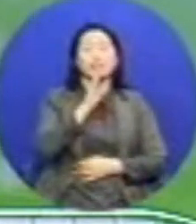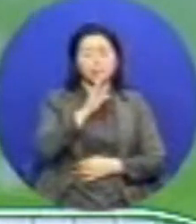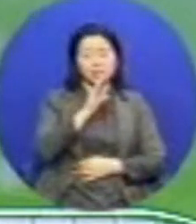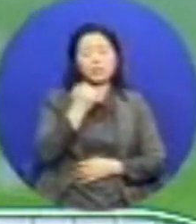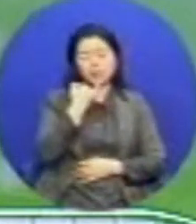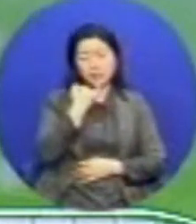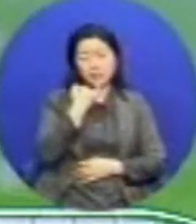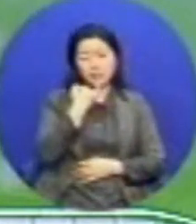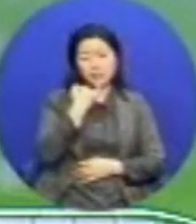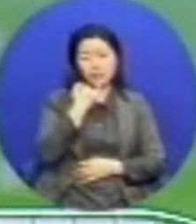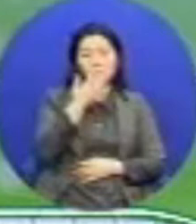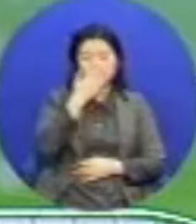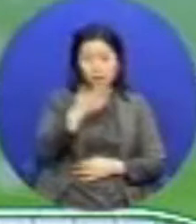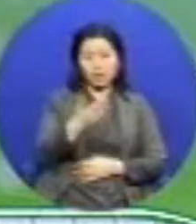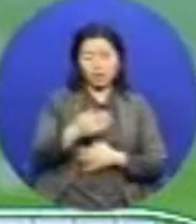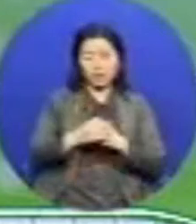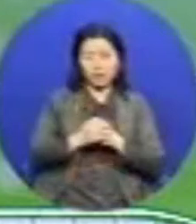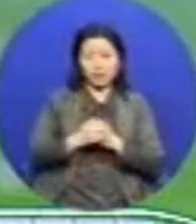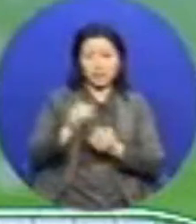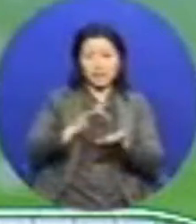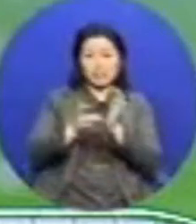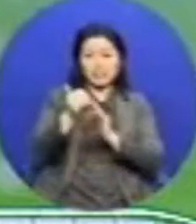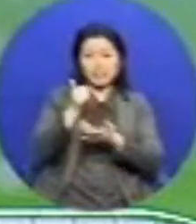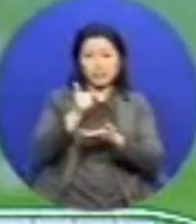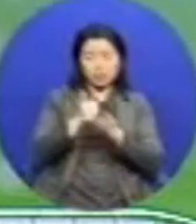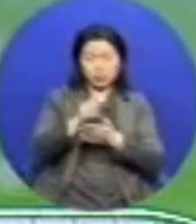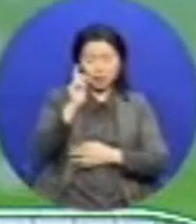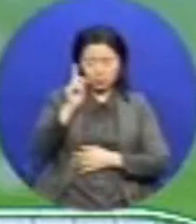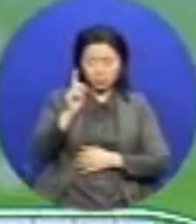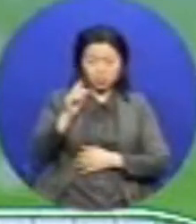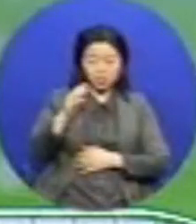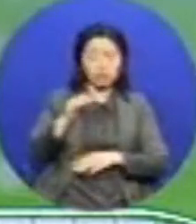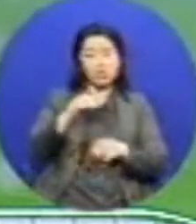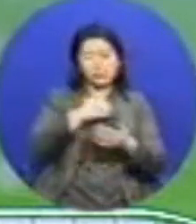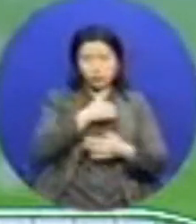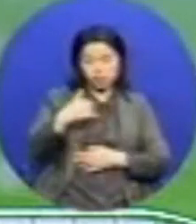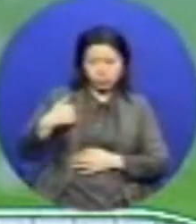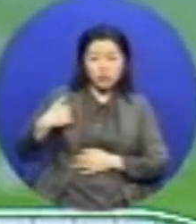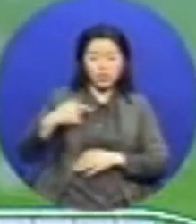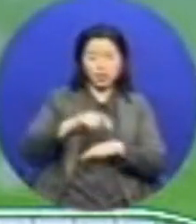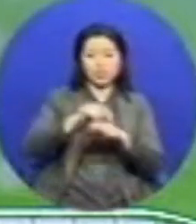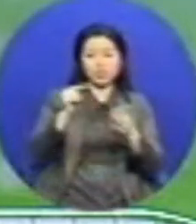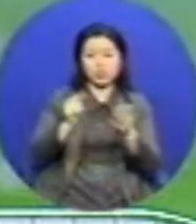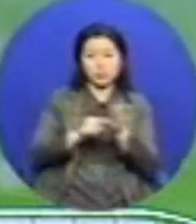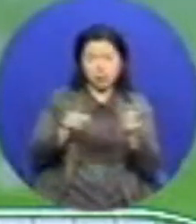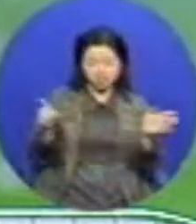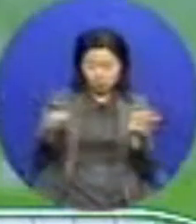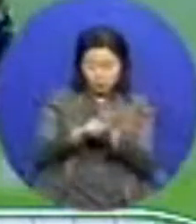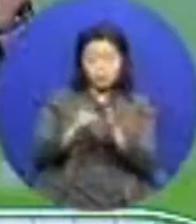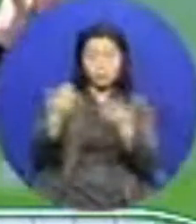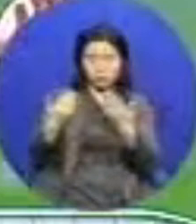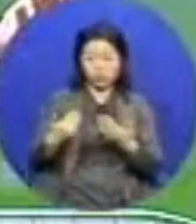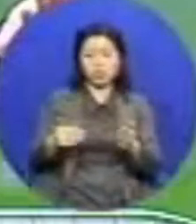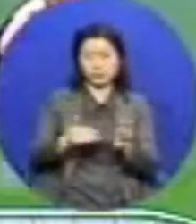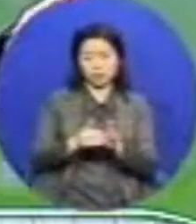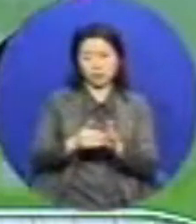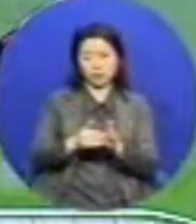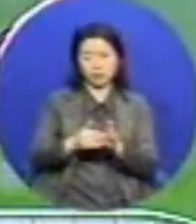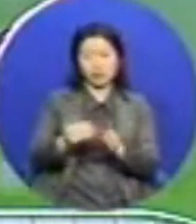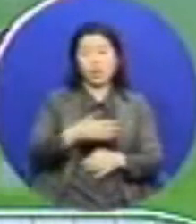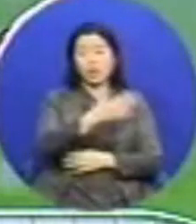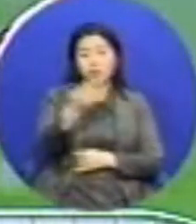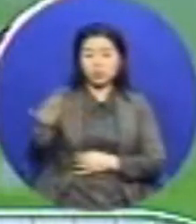예수님께서 제 마음에 예수님 한 분이면 충분하지 그런 믿음을 주시네요 여러분들 다 그렇게